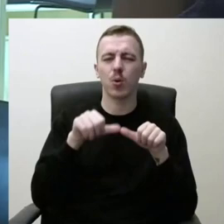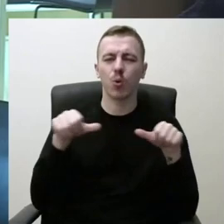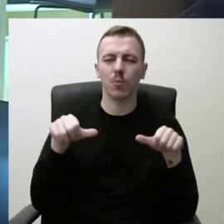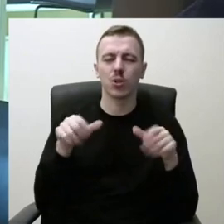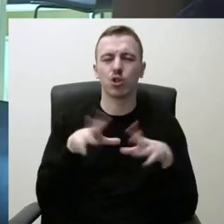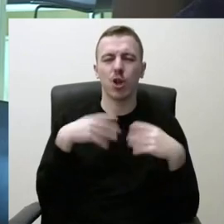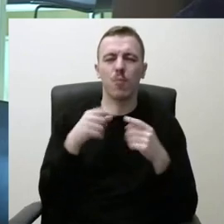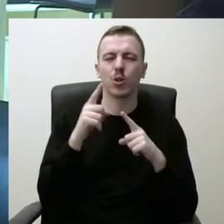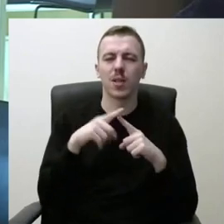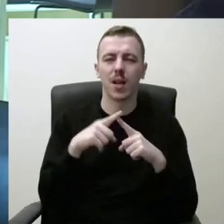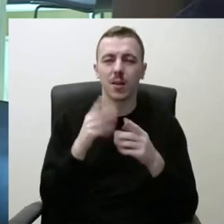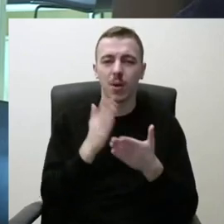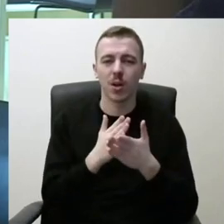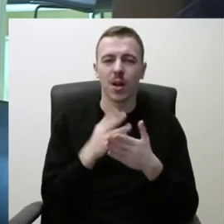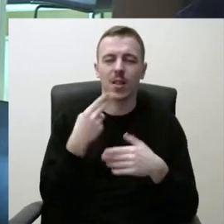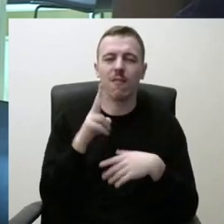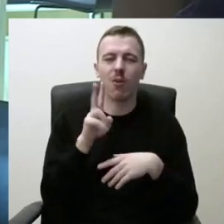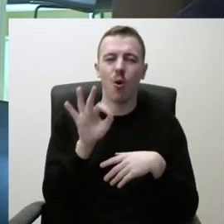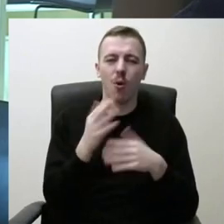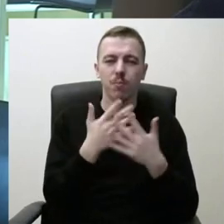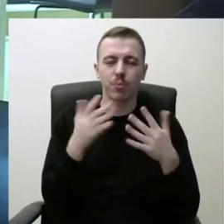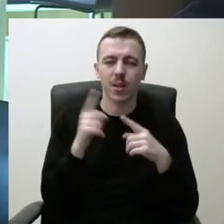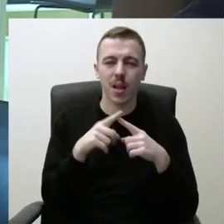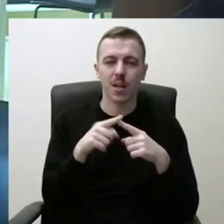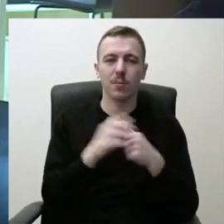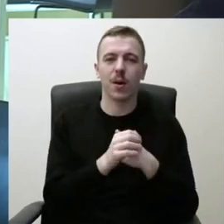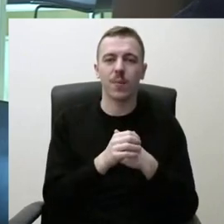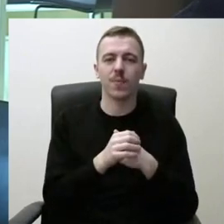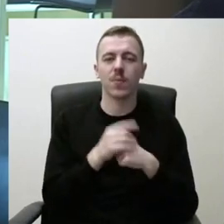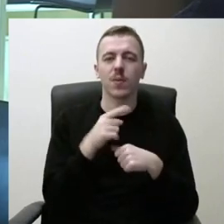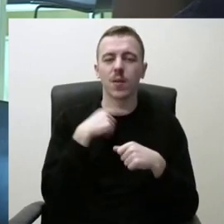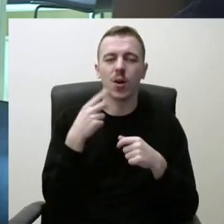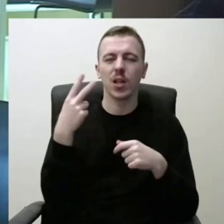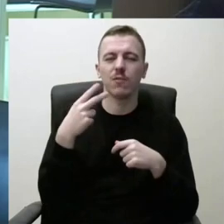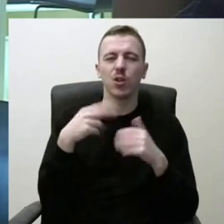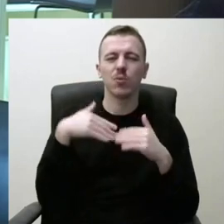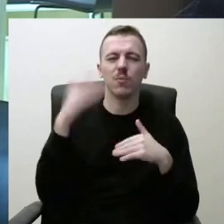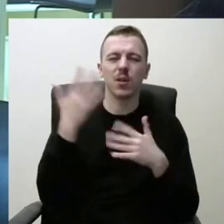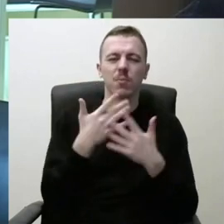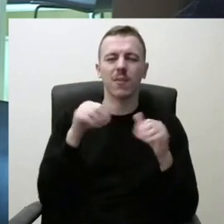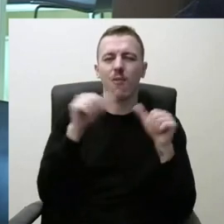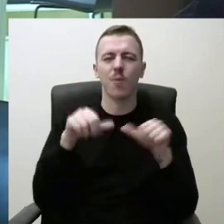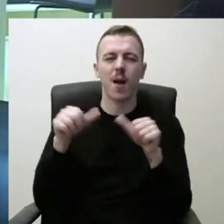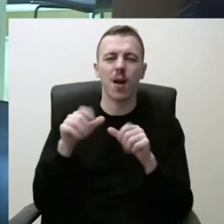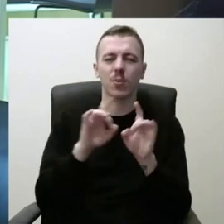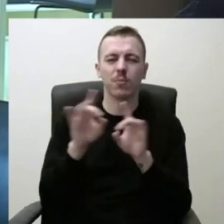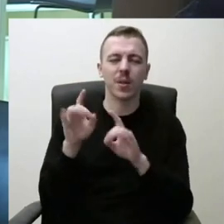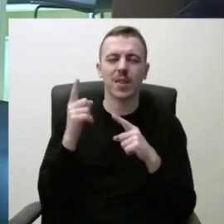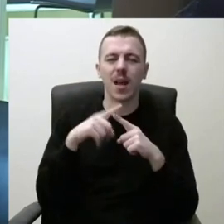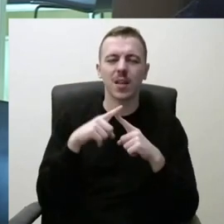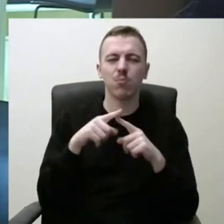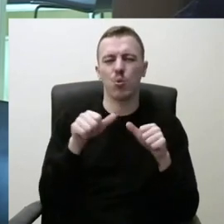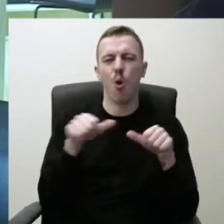taryba, nevyriausybinių organizacijų taryba ir taip toliau eilė virš 20 įvairaus formato tarybų ir komisijų,